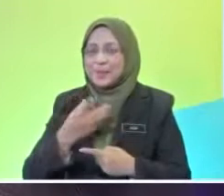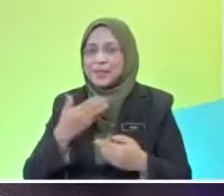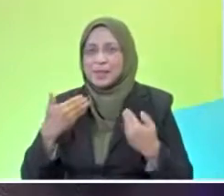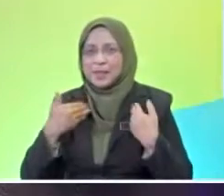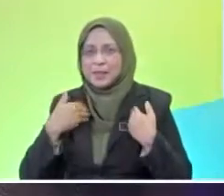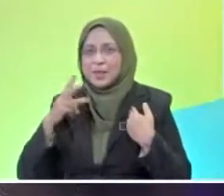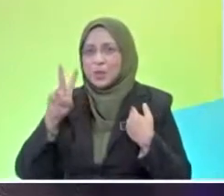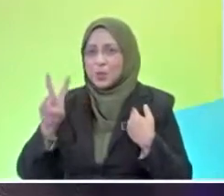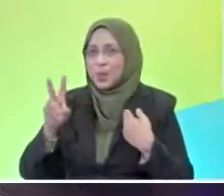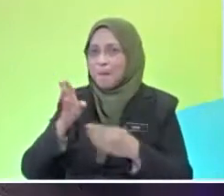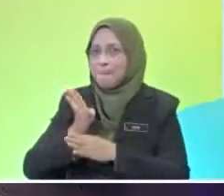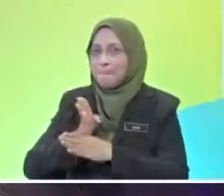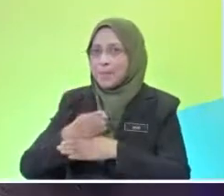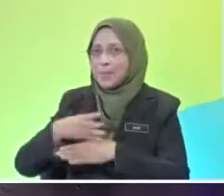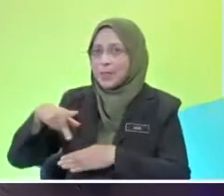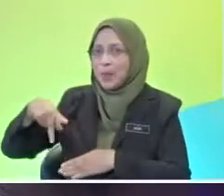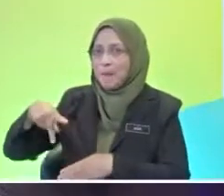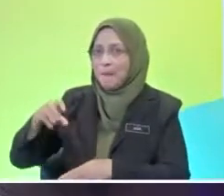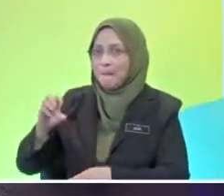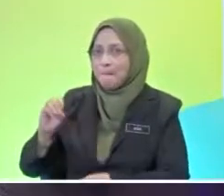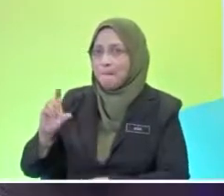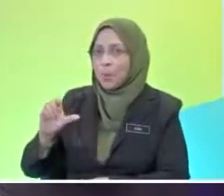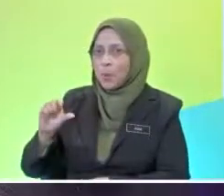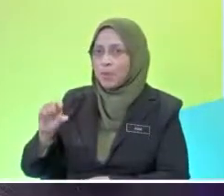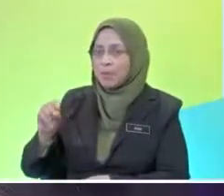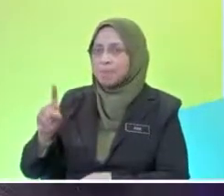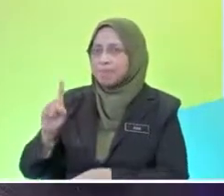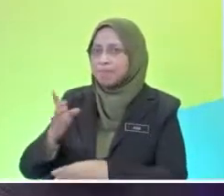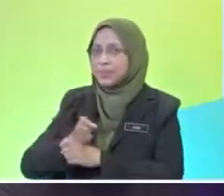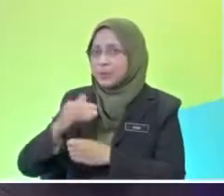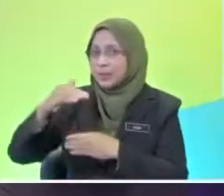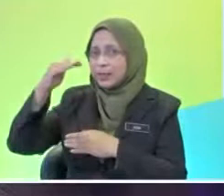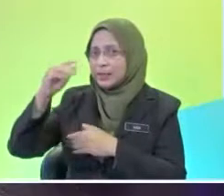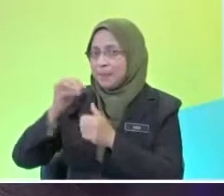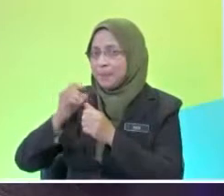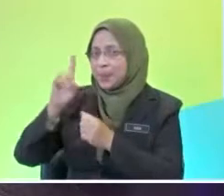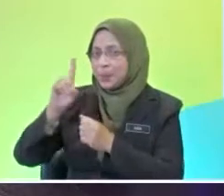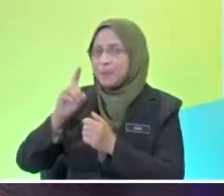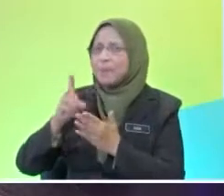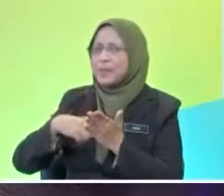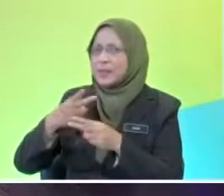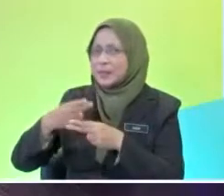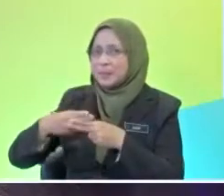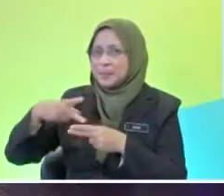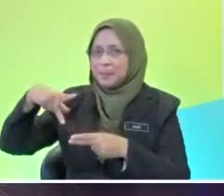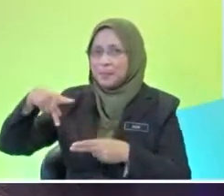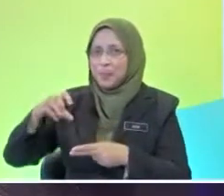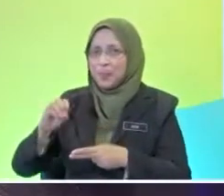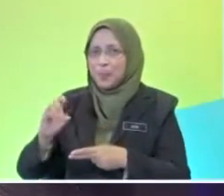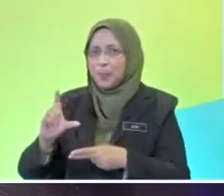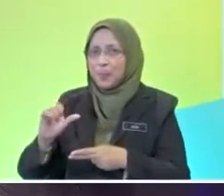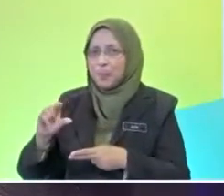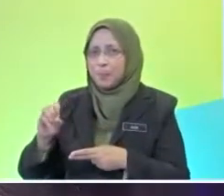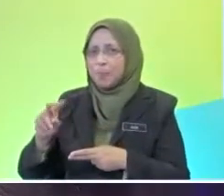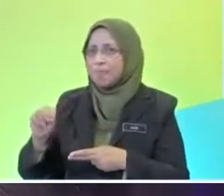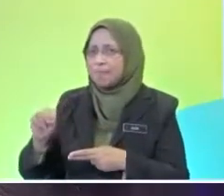dua bentuk poligon kita. Tapi kita mulakan dengan bentuk yang pertama. Baik, apa bentuk nama poligon kita ni yang pertama ni?